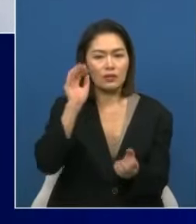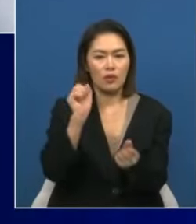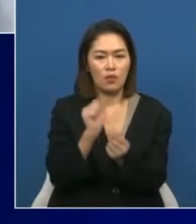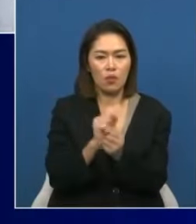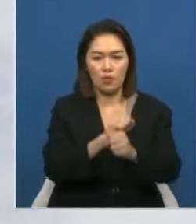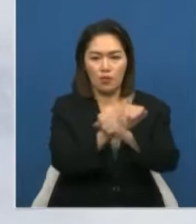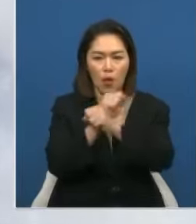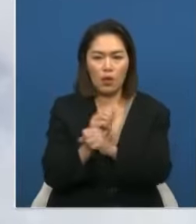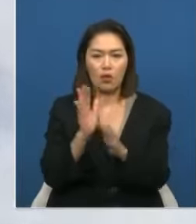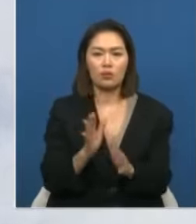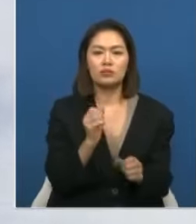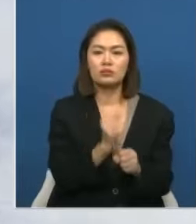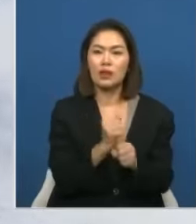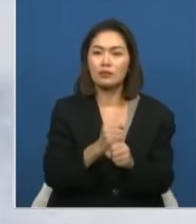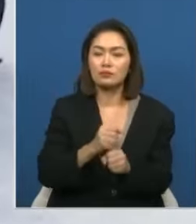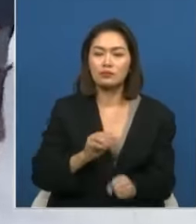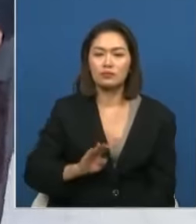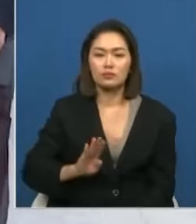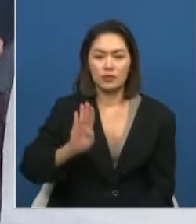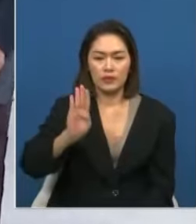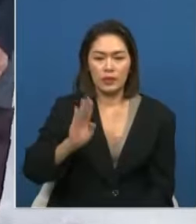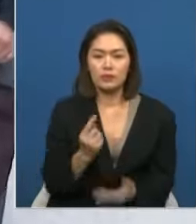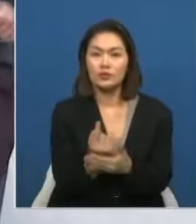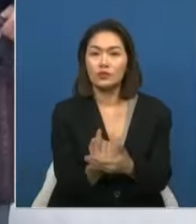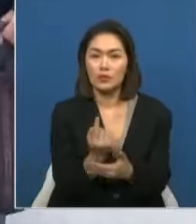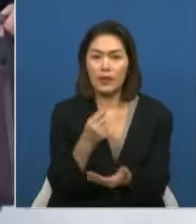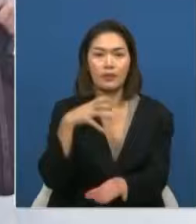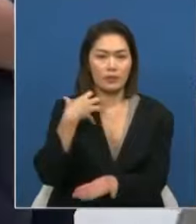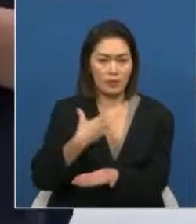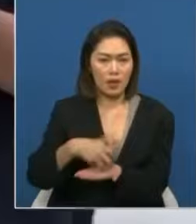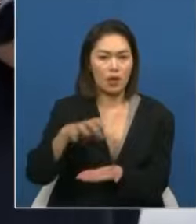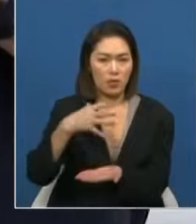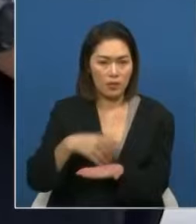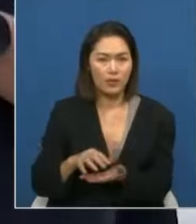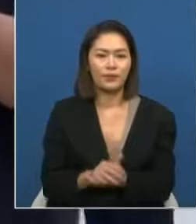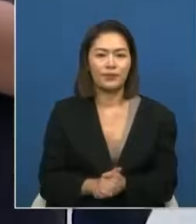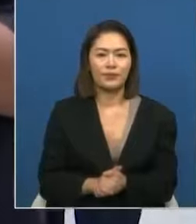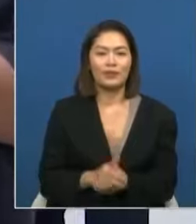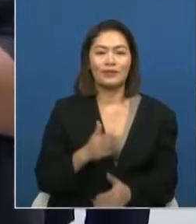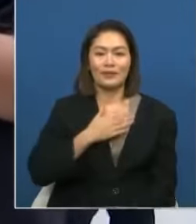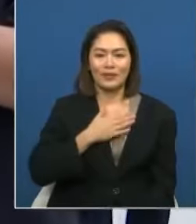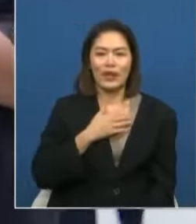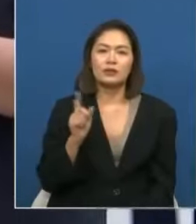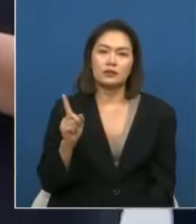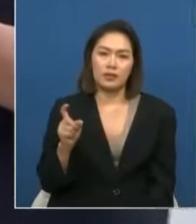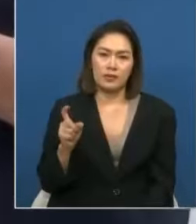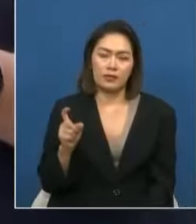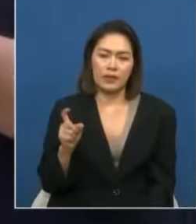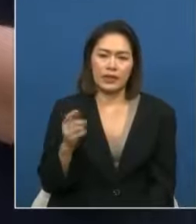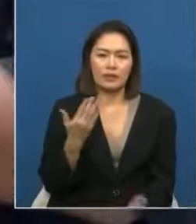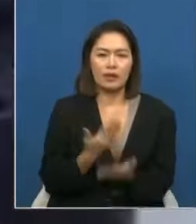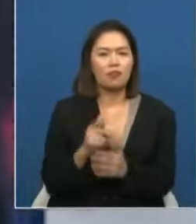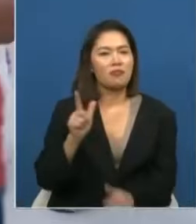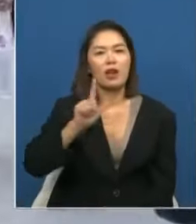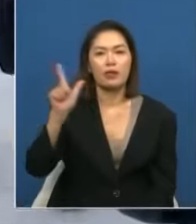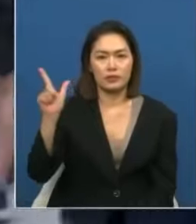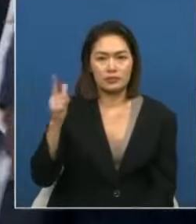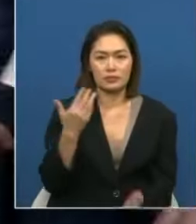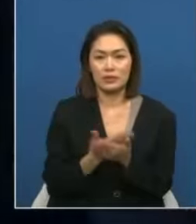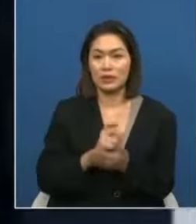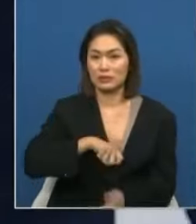ครองผู้บริโภคมีผู้เสียหายคนนึงค่ะเขาให้ข้อมูลเขาบอกว่าเขาเสียหายเนี่ยน่าจะเป็นล้านเลยนะคะ